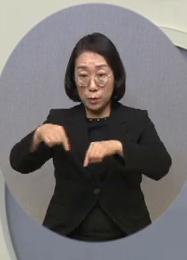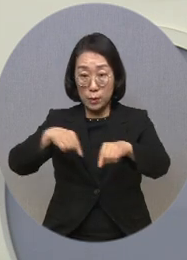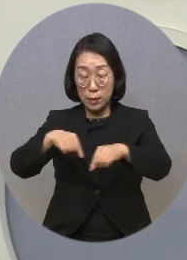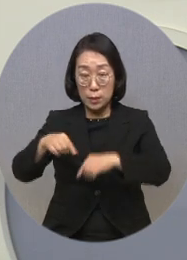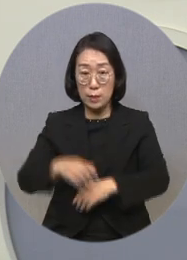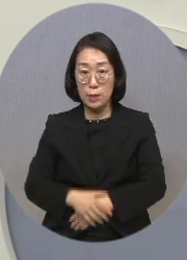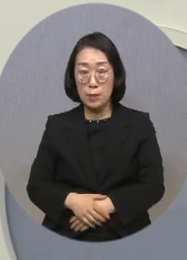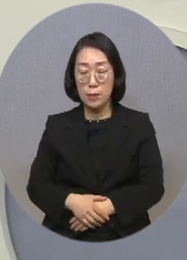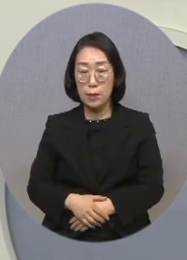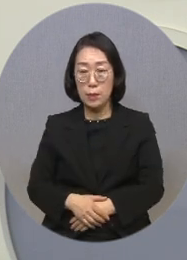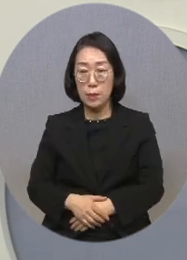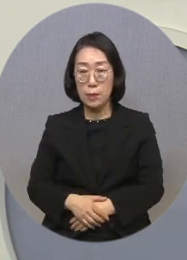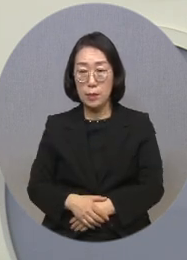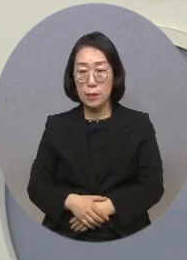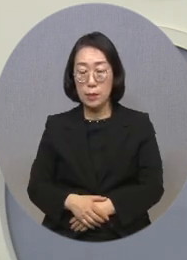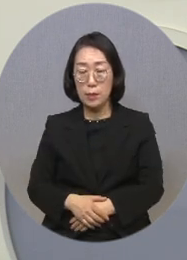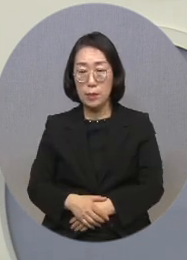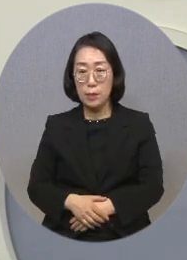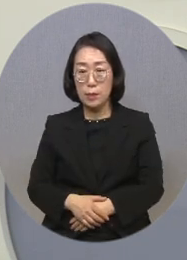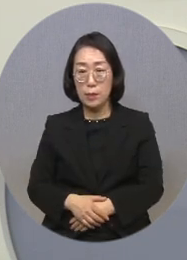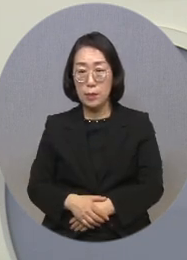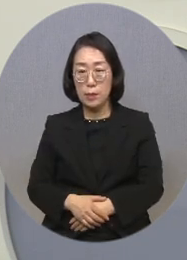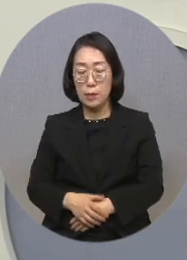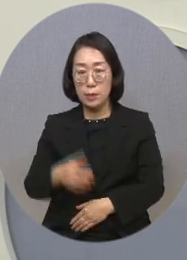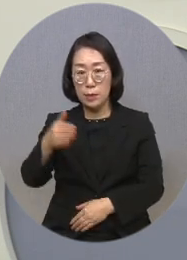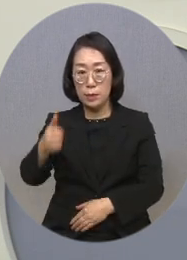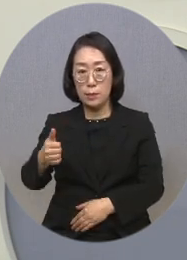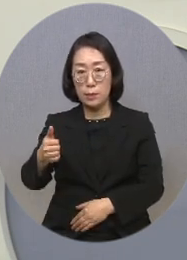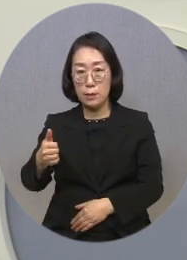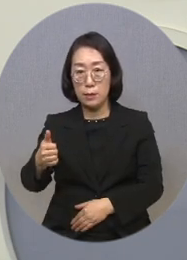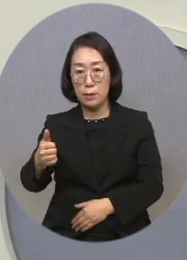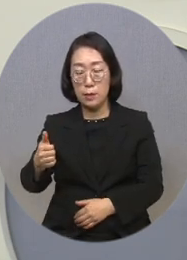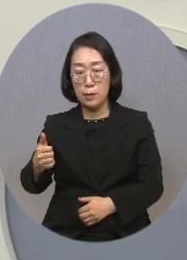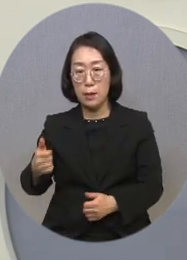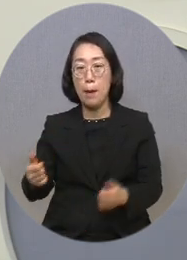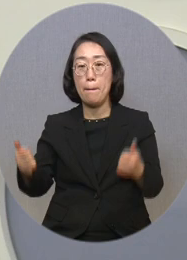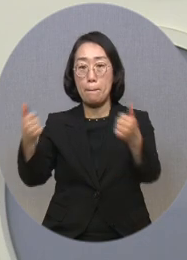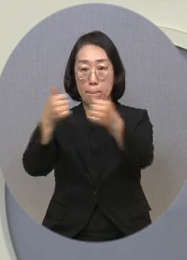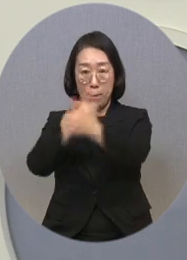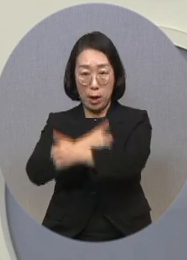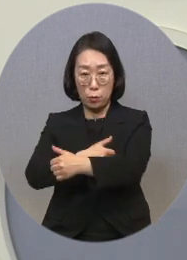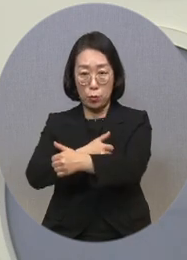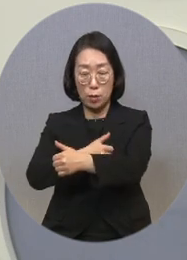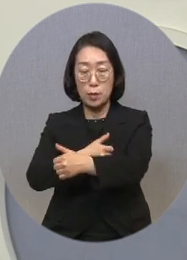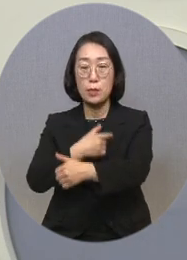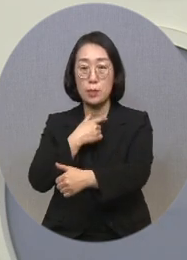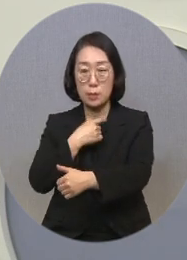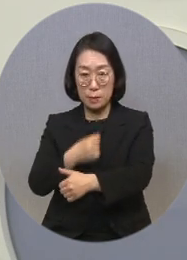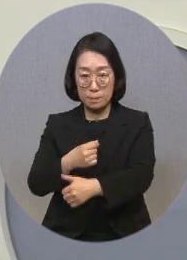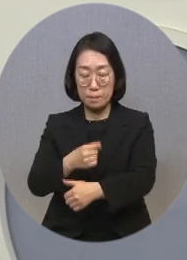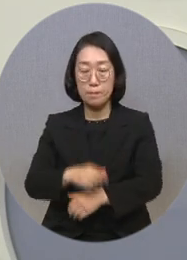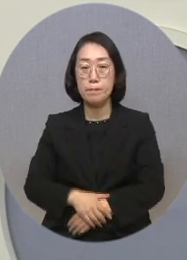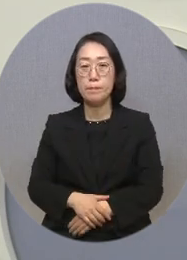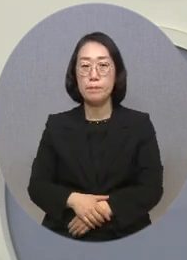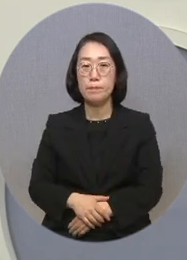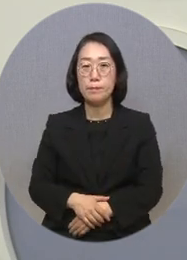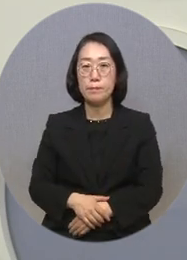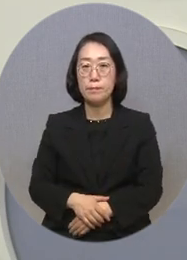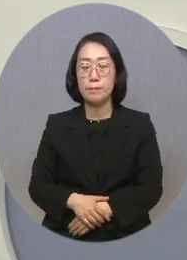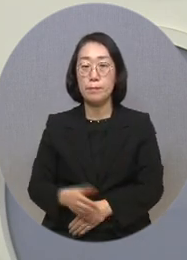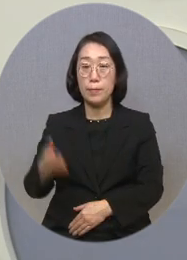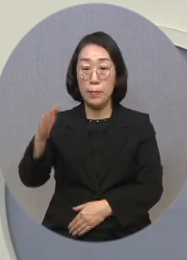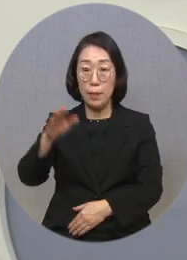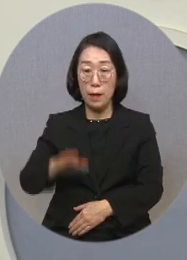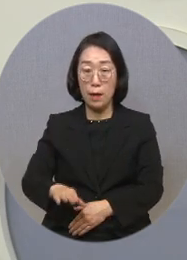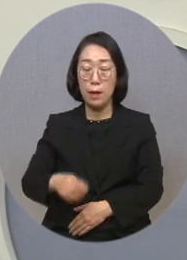네. 정권 교체가 너무 많이 대두되고 있는 그런 시점인 것 같아요. 그러나